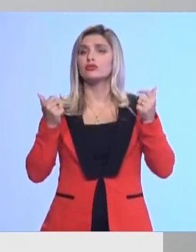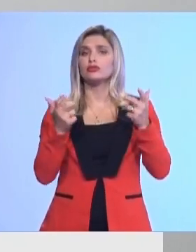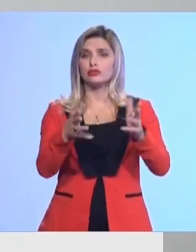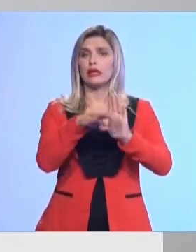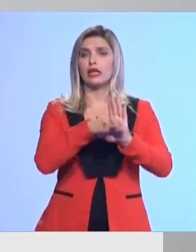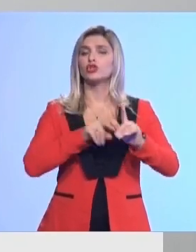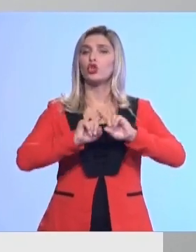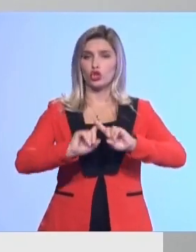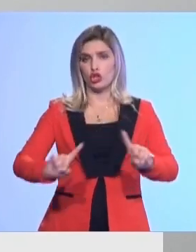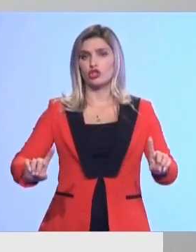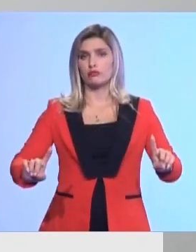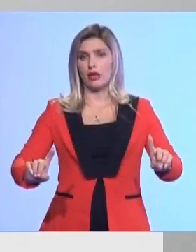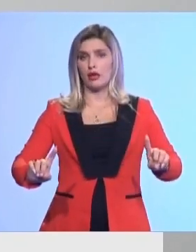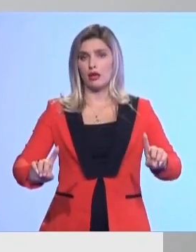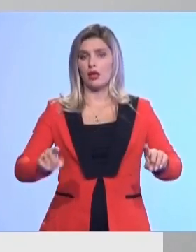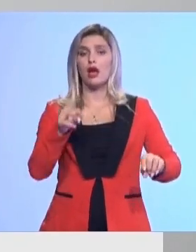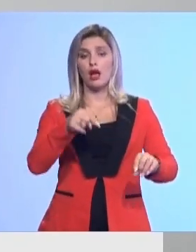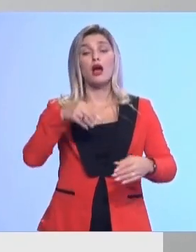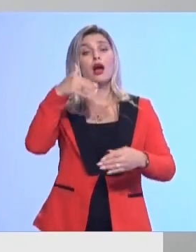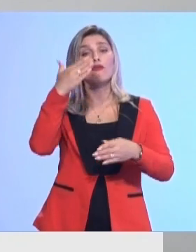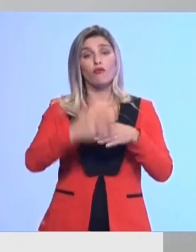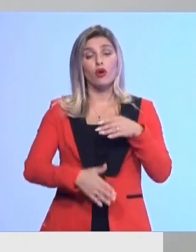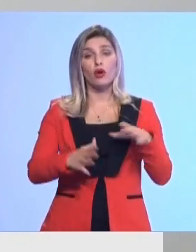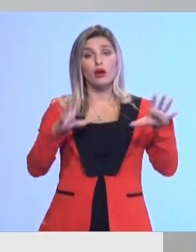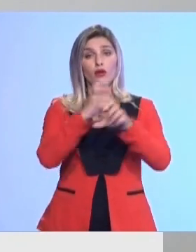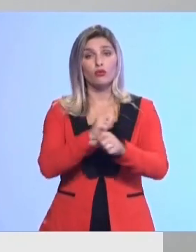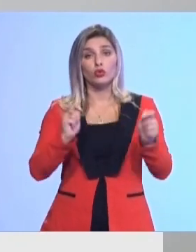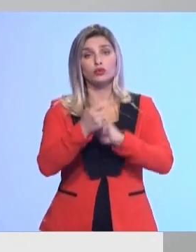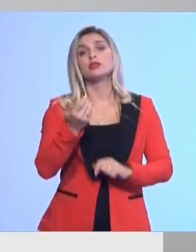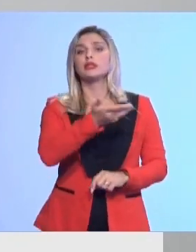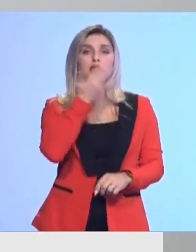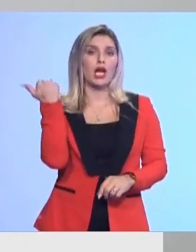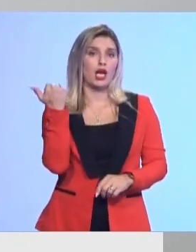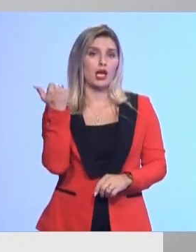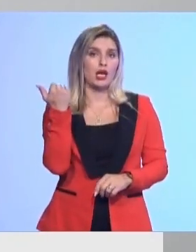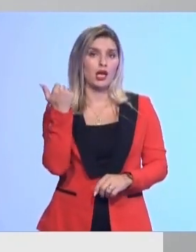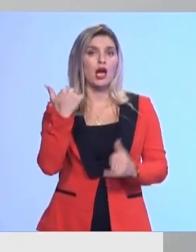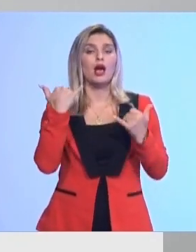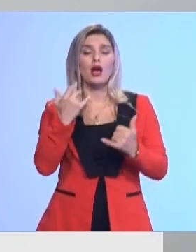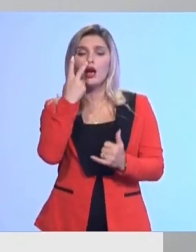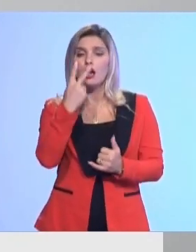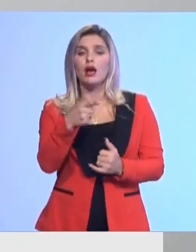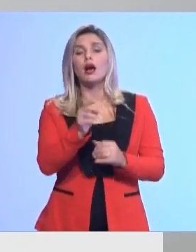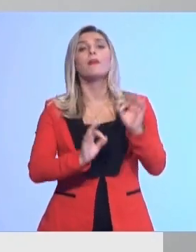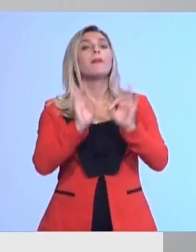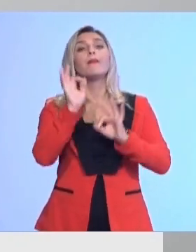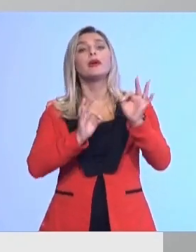ligjore shumë të rëndësishme. Ato nuk kanë arritur të përmbyllen dhe rrjedhimisht të përmbushin prishmërit